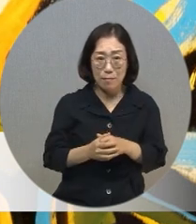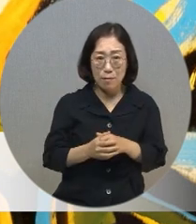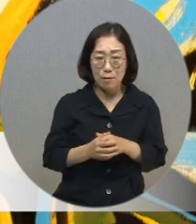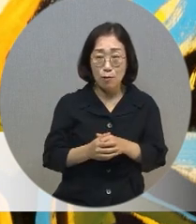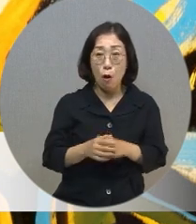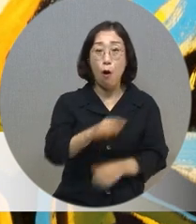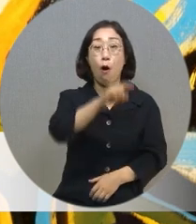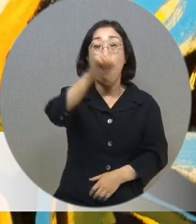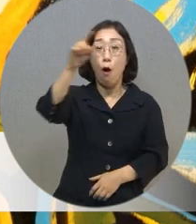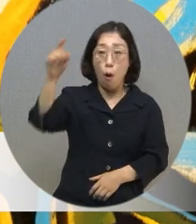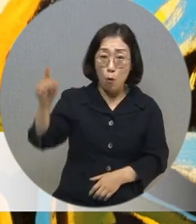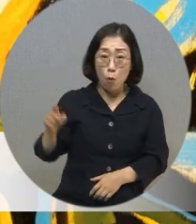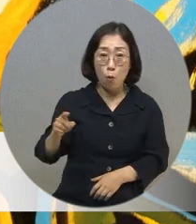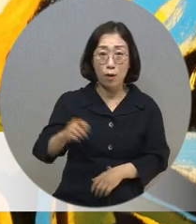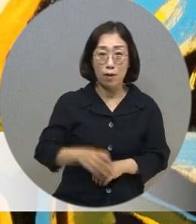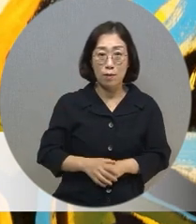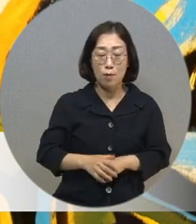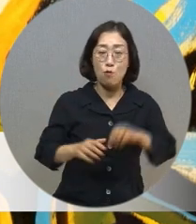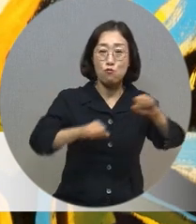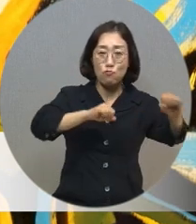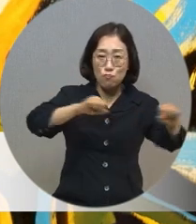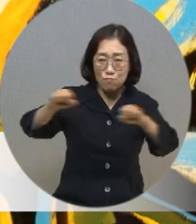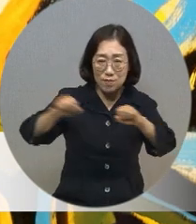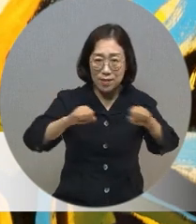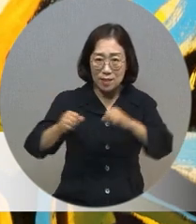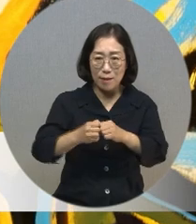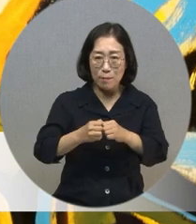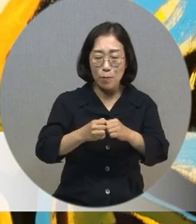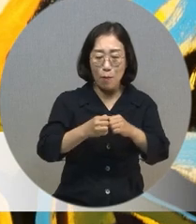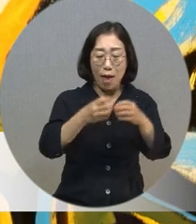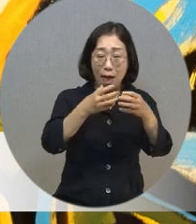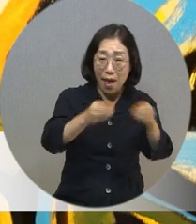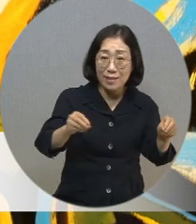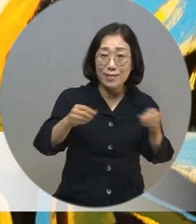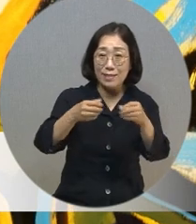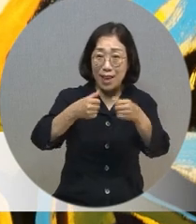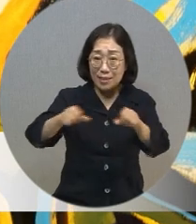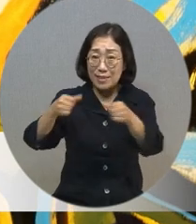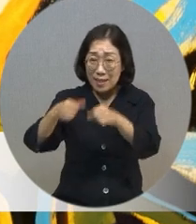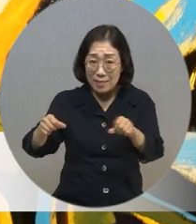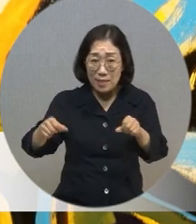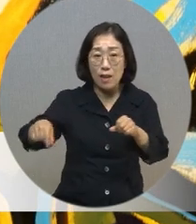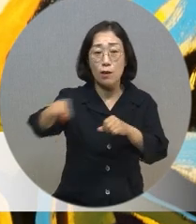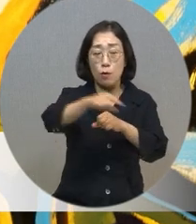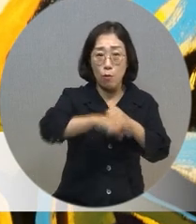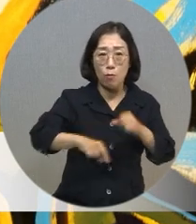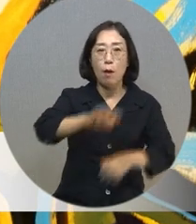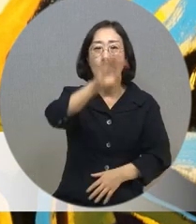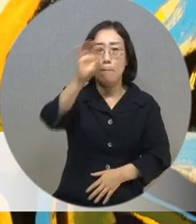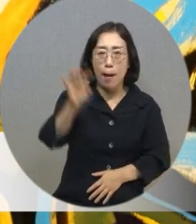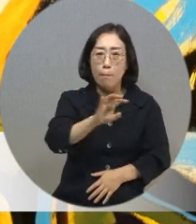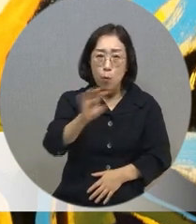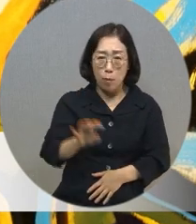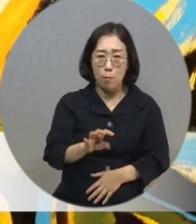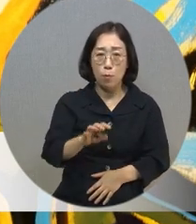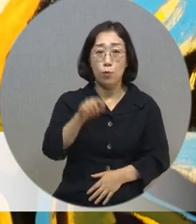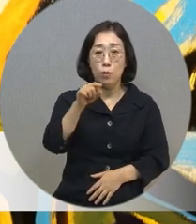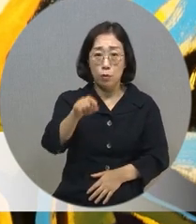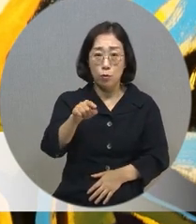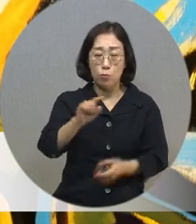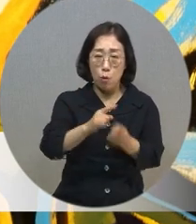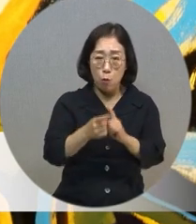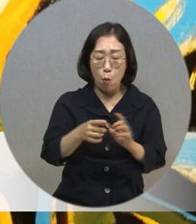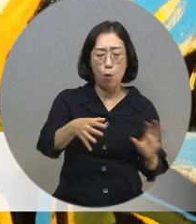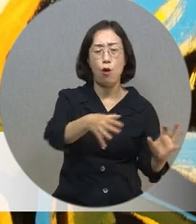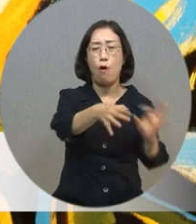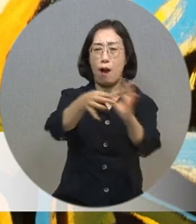허공에 뛰어다니는 그런 움직임이나 해체 같은 것들이 반복되는 형상들이 보입니다 그것들이 서로가